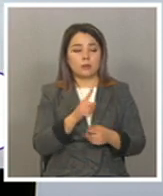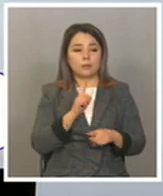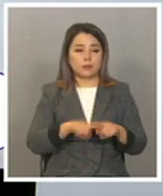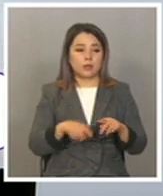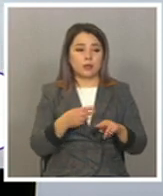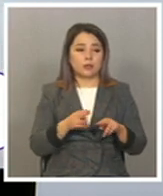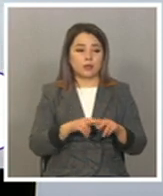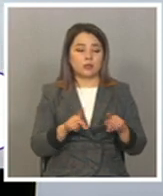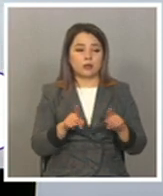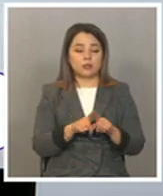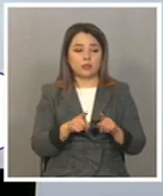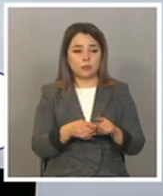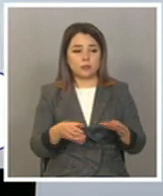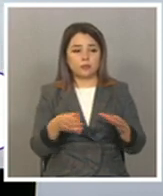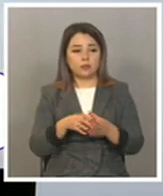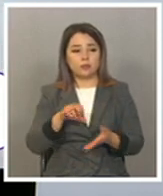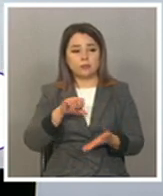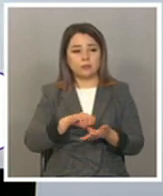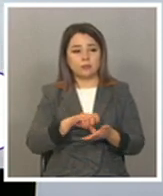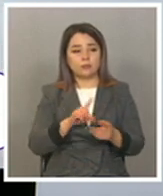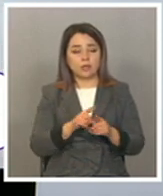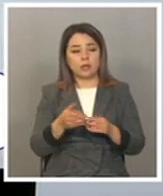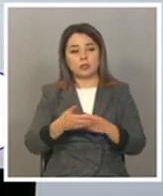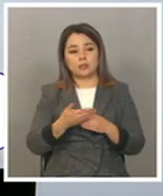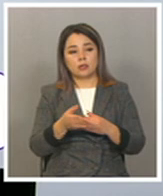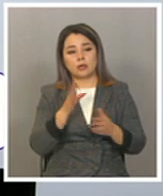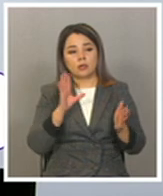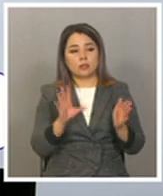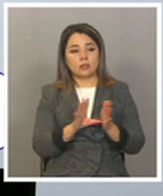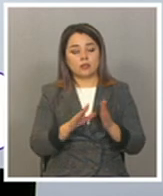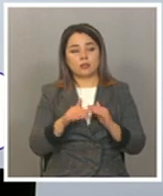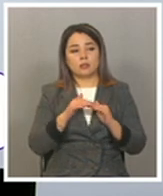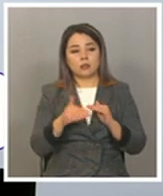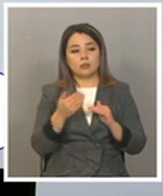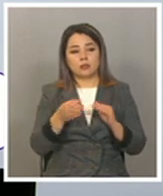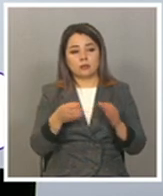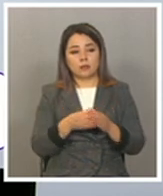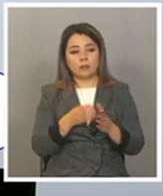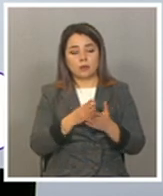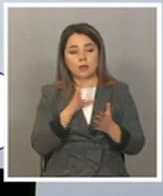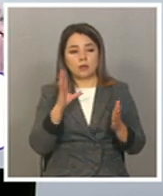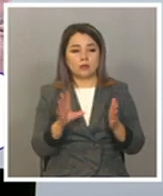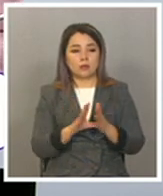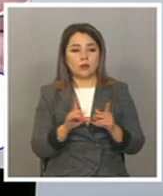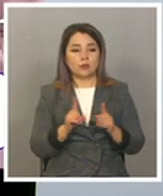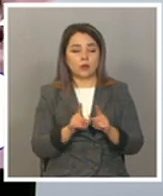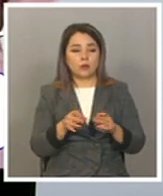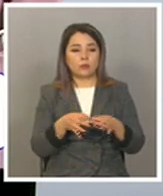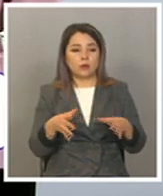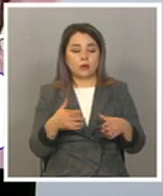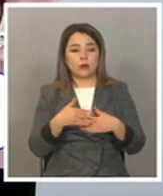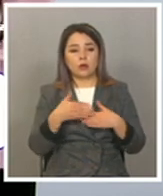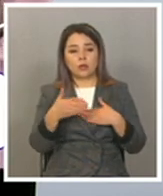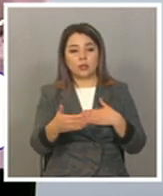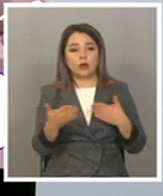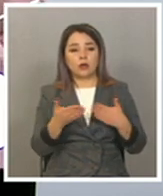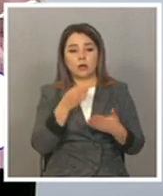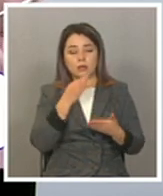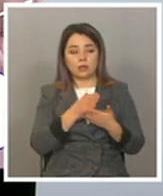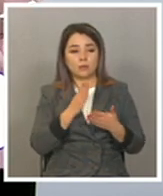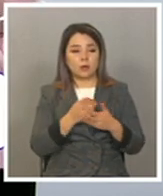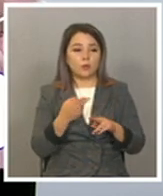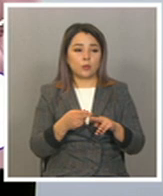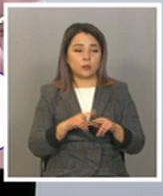ол цезий. Себебі сыртқы энергетикалық деңгейдегі электрон ядроға қаншалықты алшақ орналасса, ол